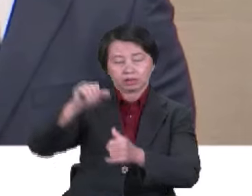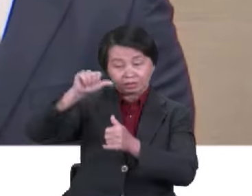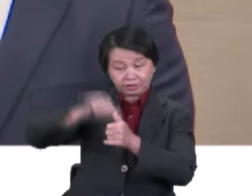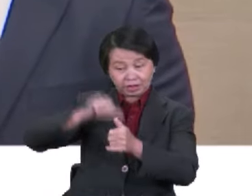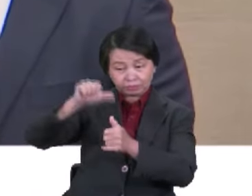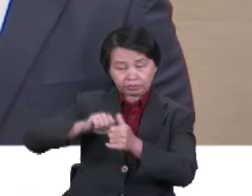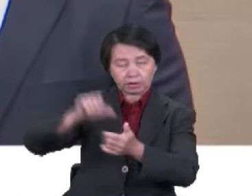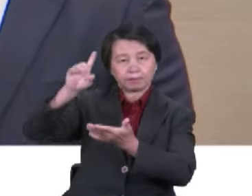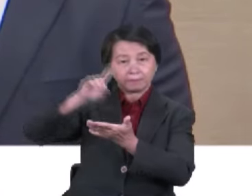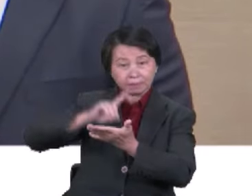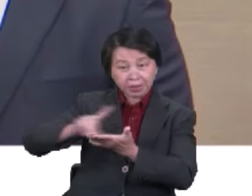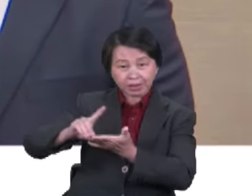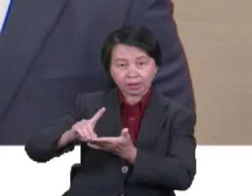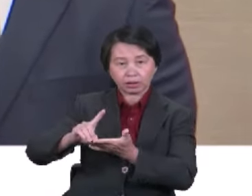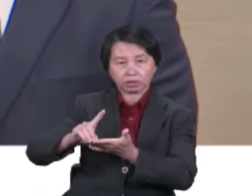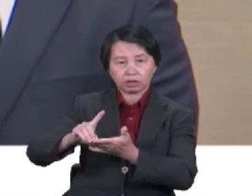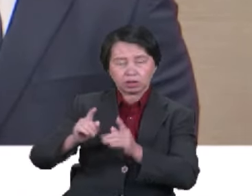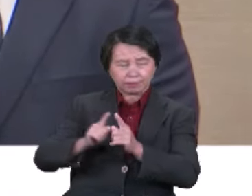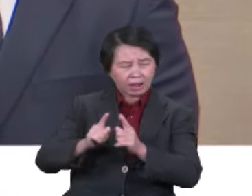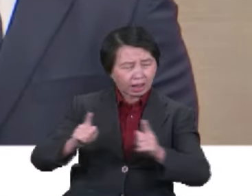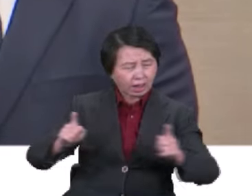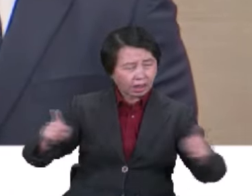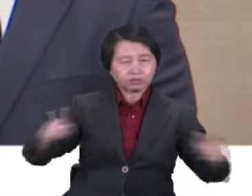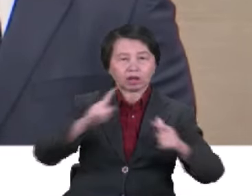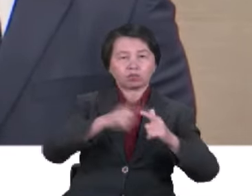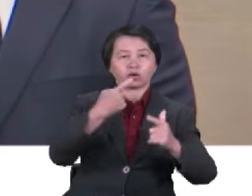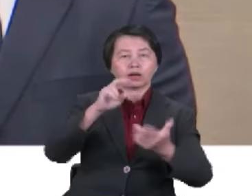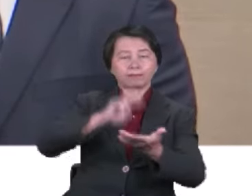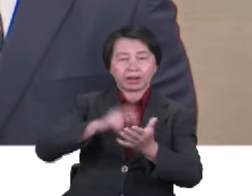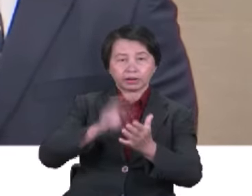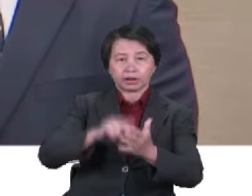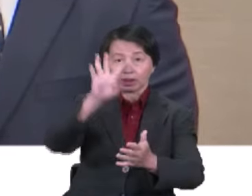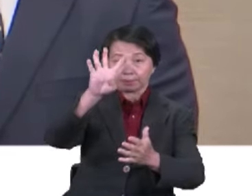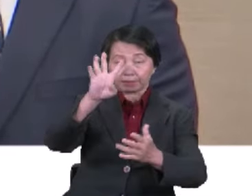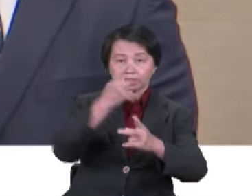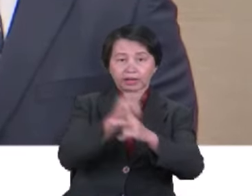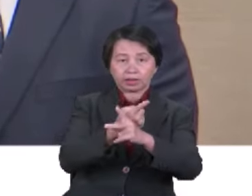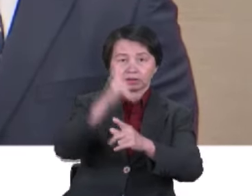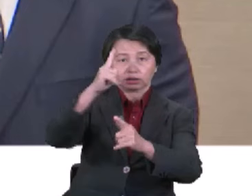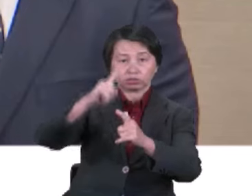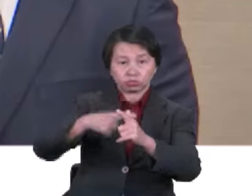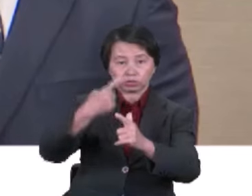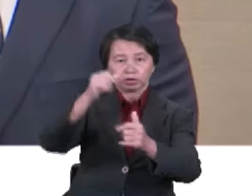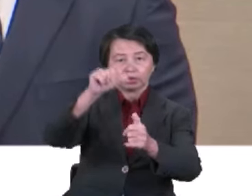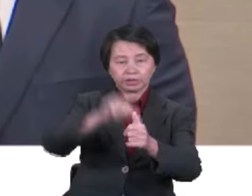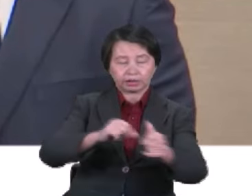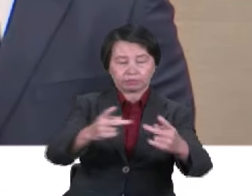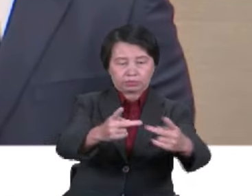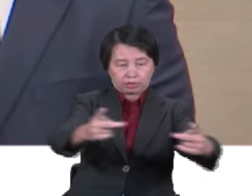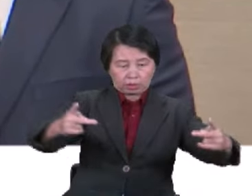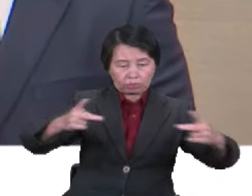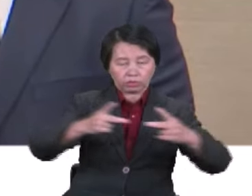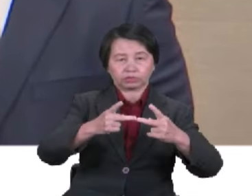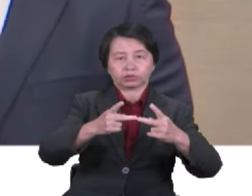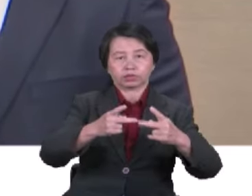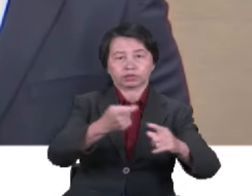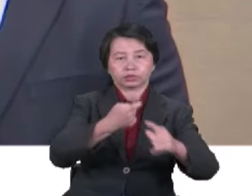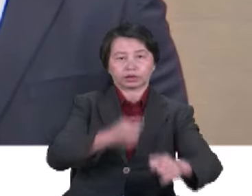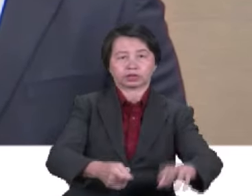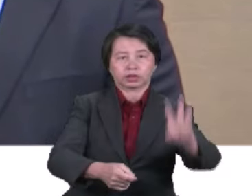setiap minggu sepanjang bulan. Artinya 4 kali sebulan di setiap kawasan